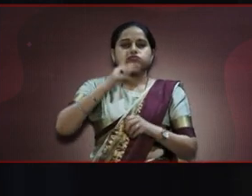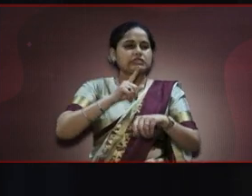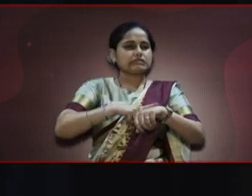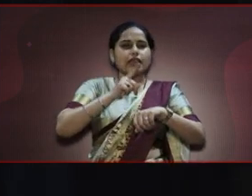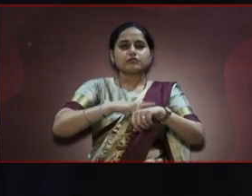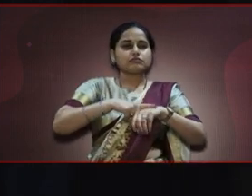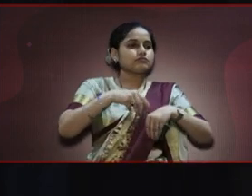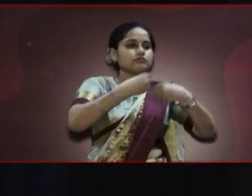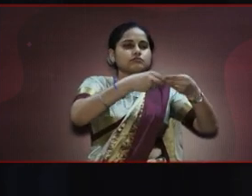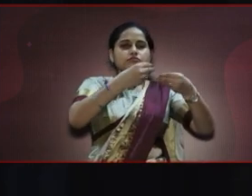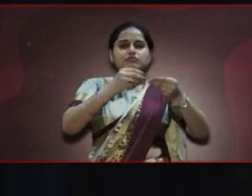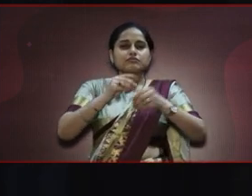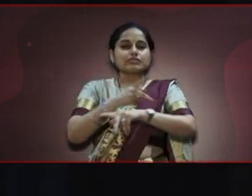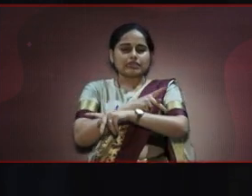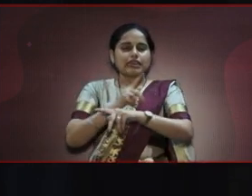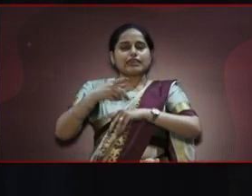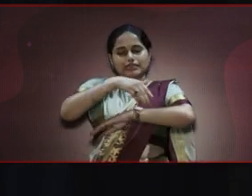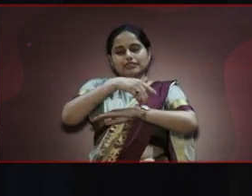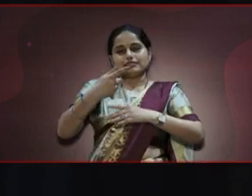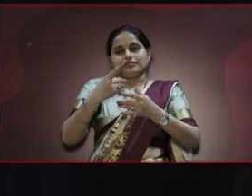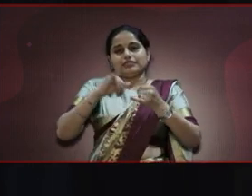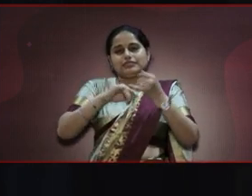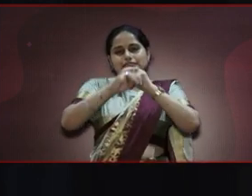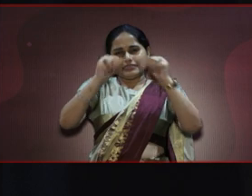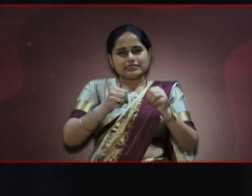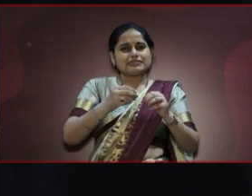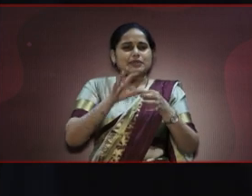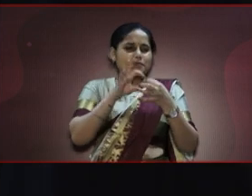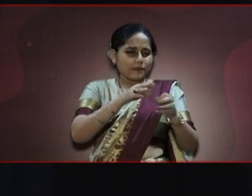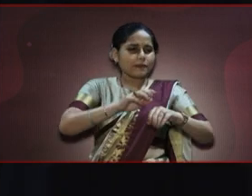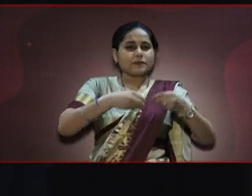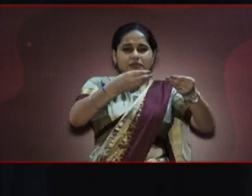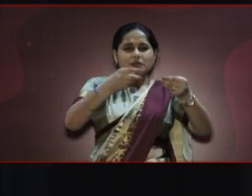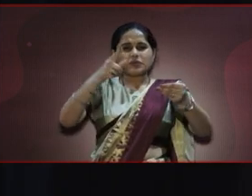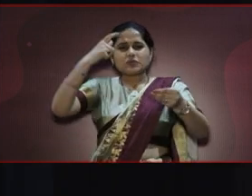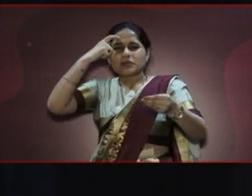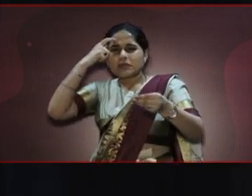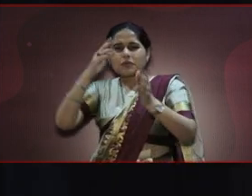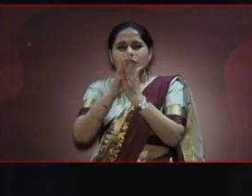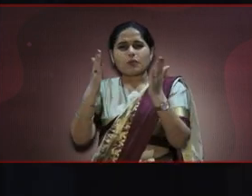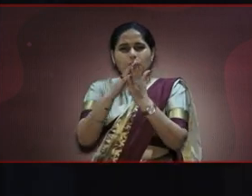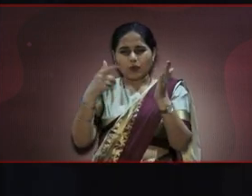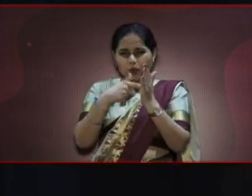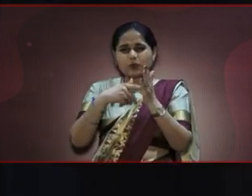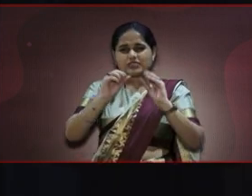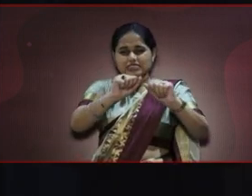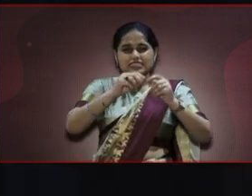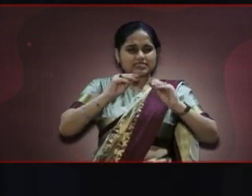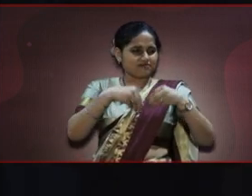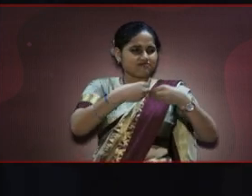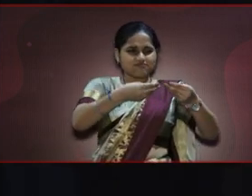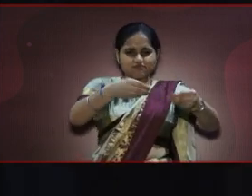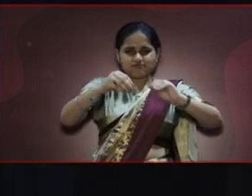पर हमारे एक सिस्टम के द्वारा सप्लाई की जाती थी, मगर उसमें बड़ी समस्याएं थी, पायरेटेड बुक्स की बड़ी समस्या थी, जिससे कि बड़ा नुकसान होता